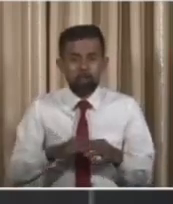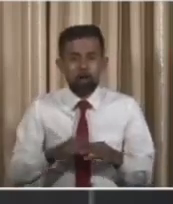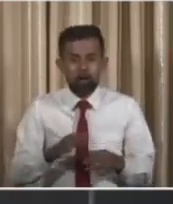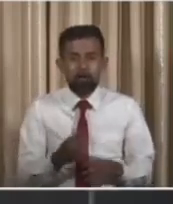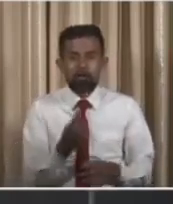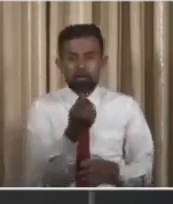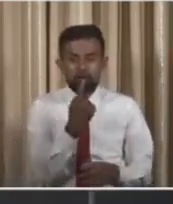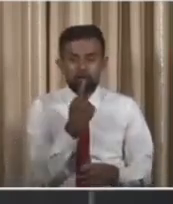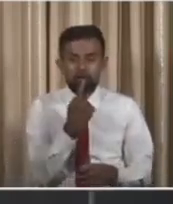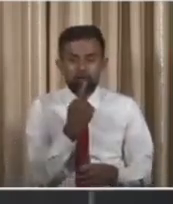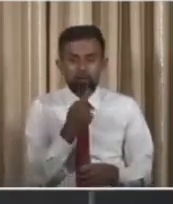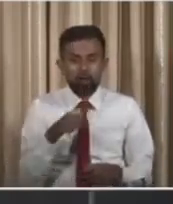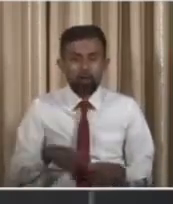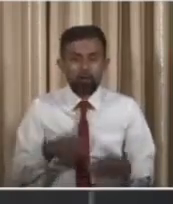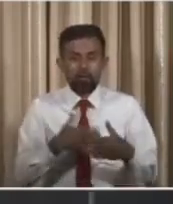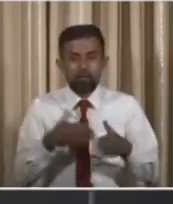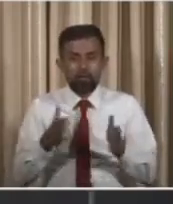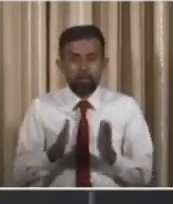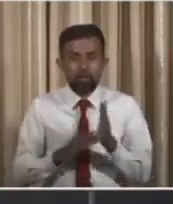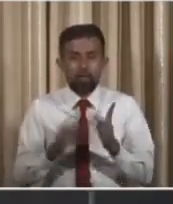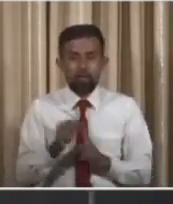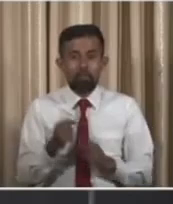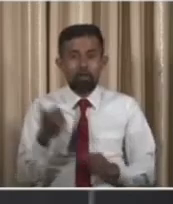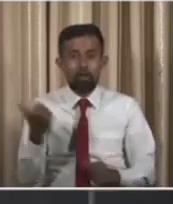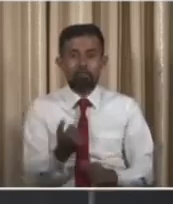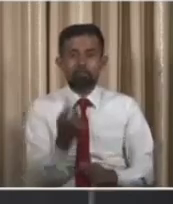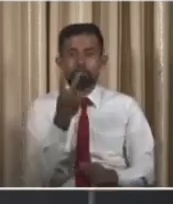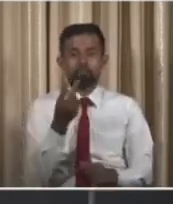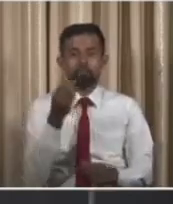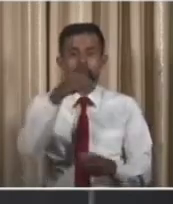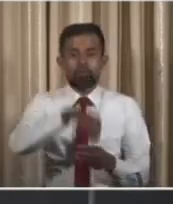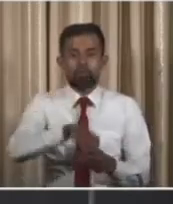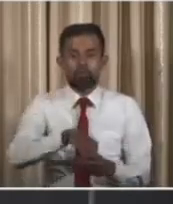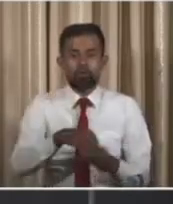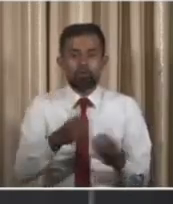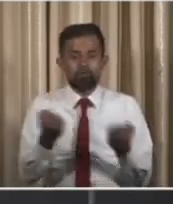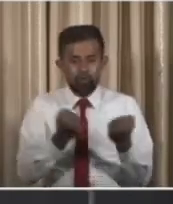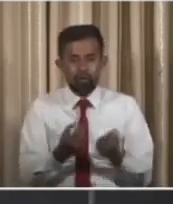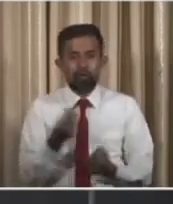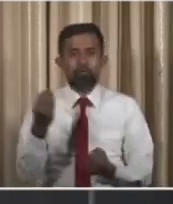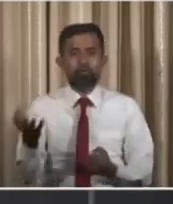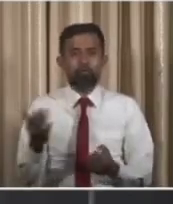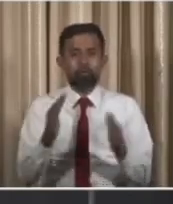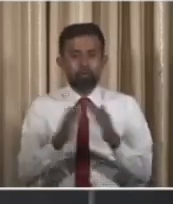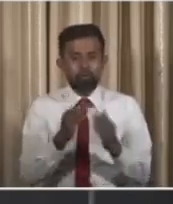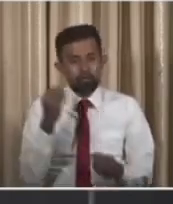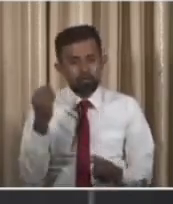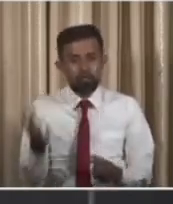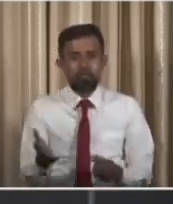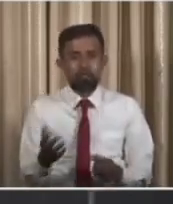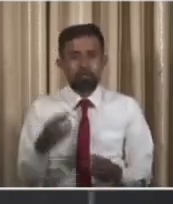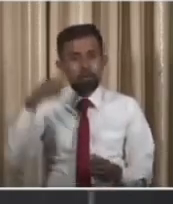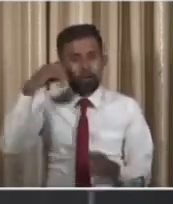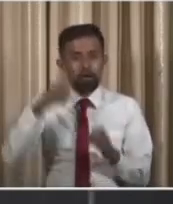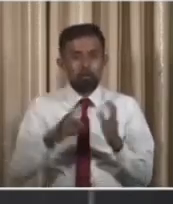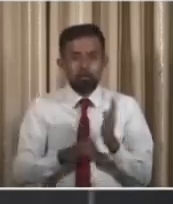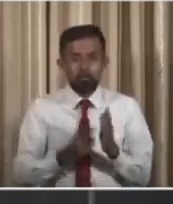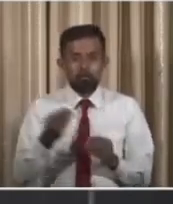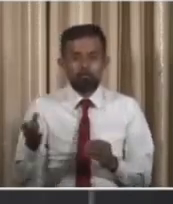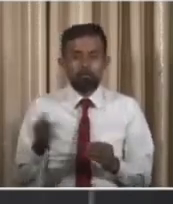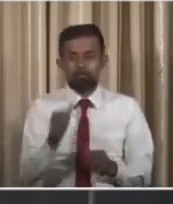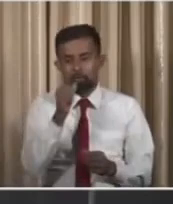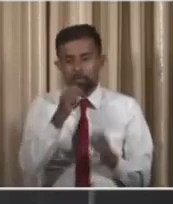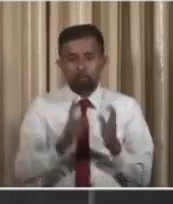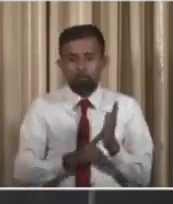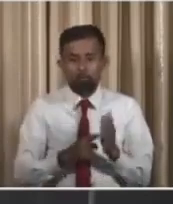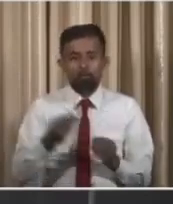කියලා කියනවා. හැබැයි අද කැබිනට් ඇමතිවරු අලුත් දෙන්නේ පත් කළලු. වාහනත් දෙනවලු, ගෙවලුත් දෙනවලු, ලයිට් බිලුත් ගෙවනවලු, වතුර